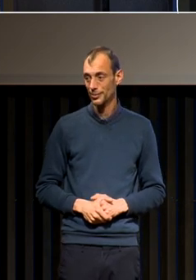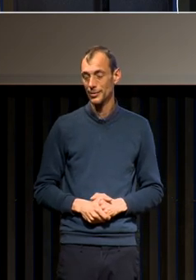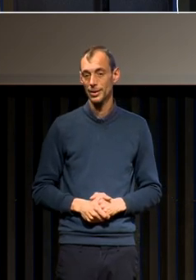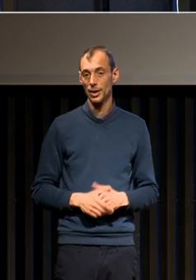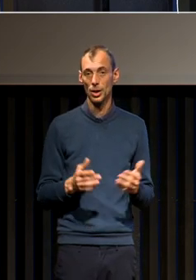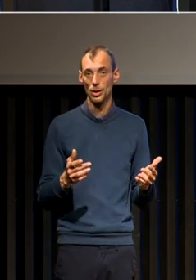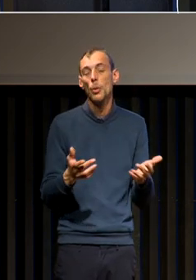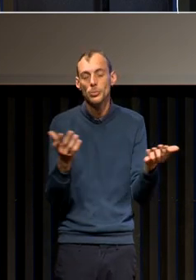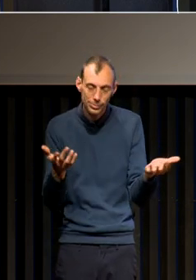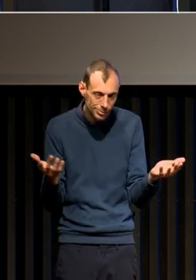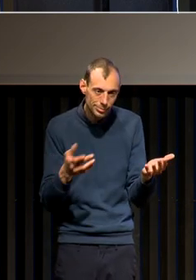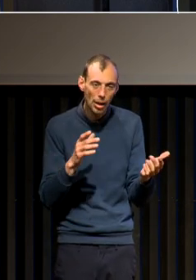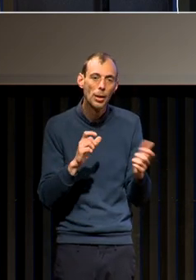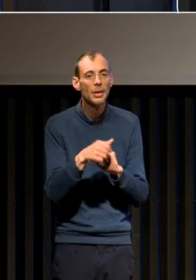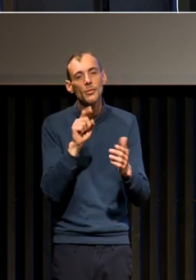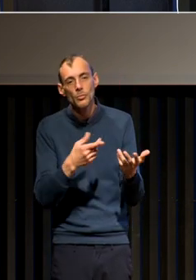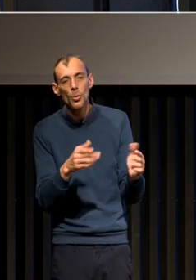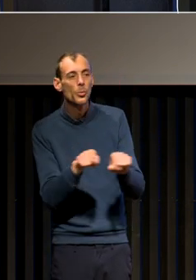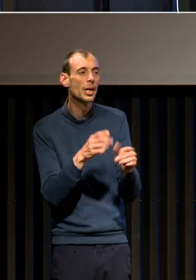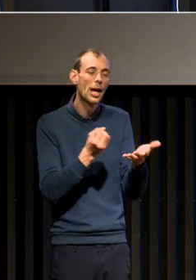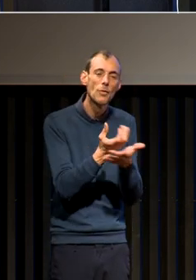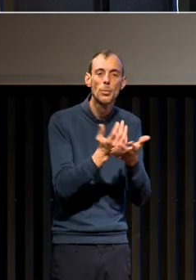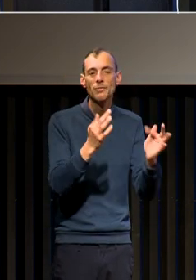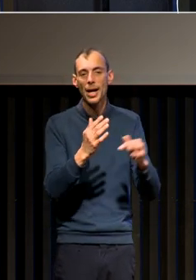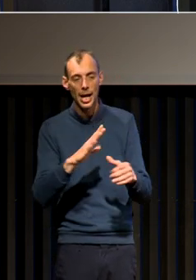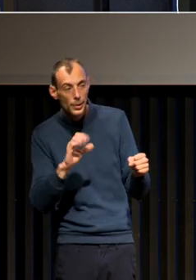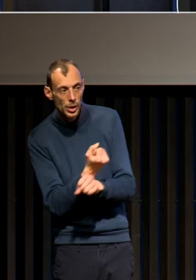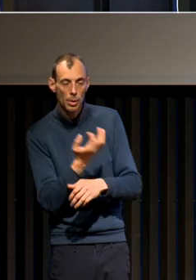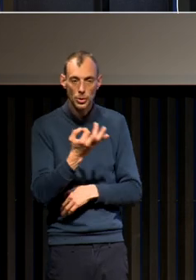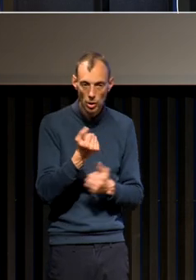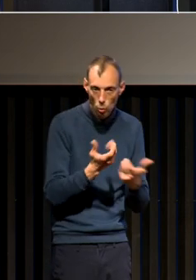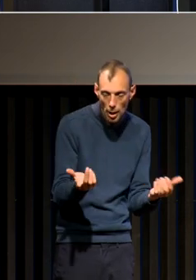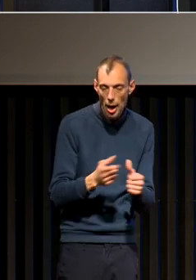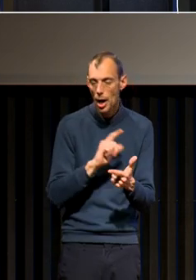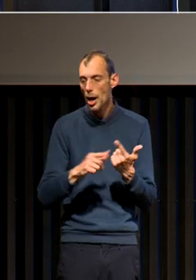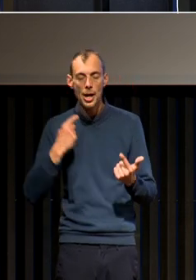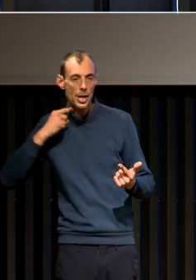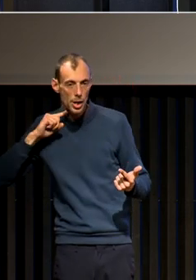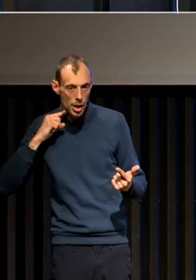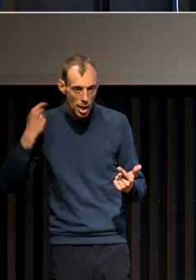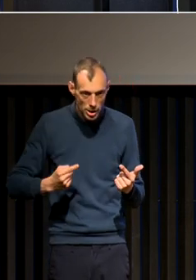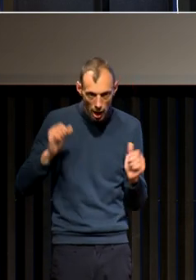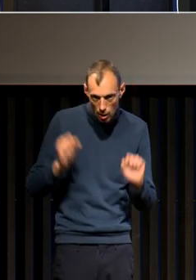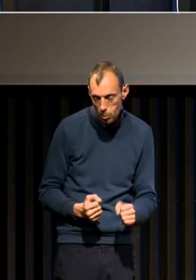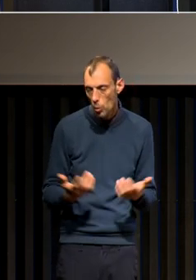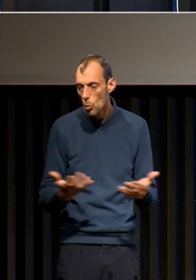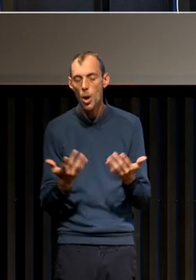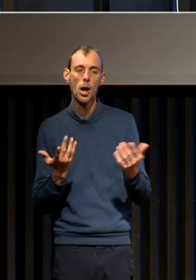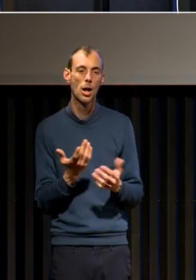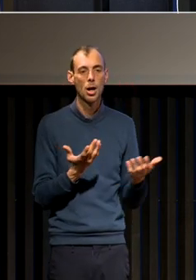Il faut les informer sur les possibilités de réussite, les échecs de tentative, les effets secondaires,